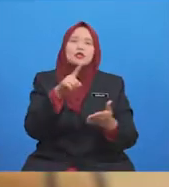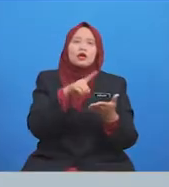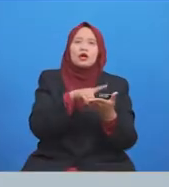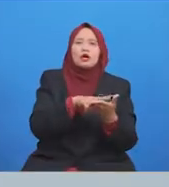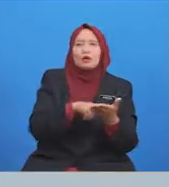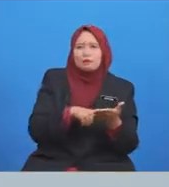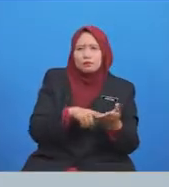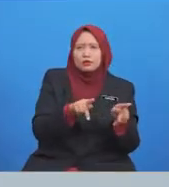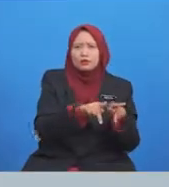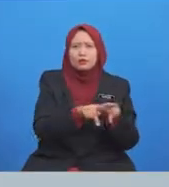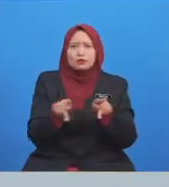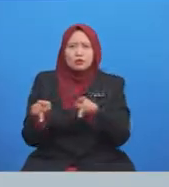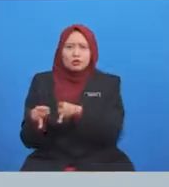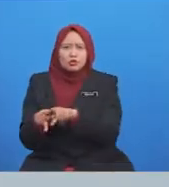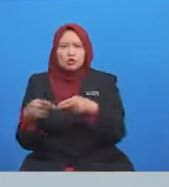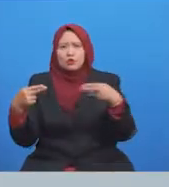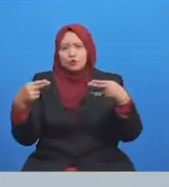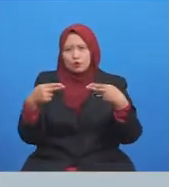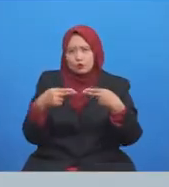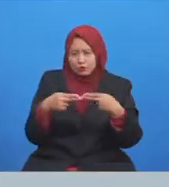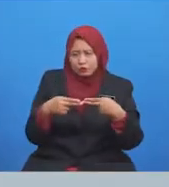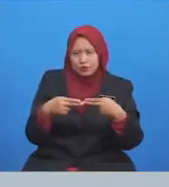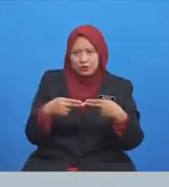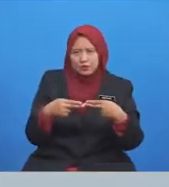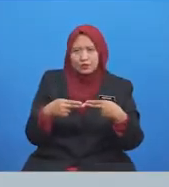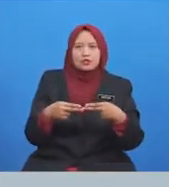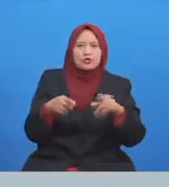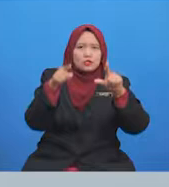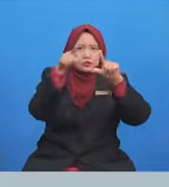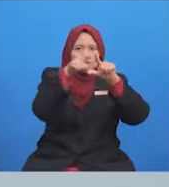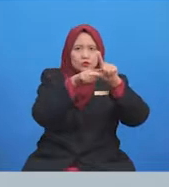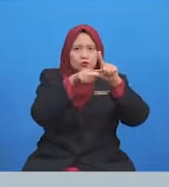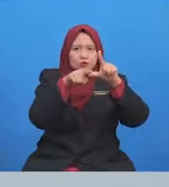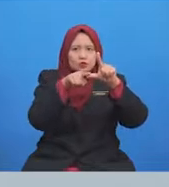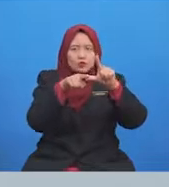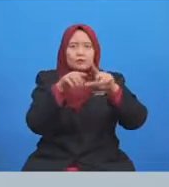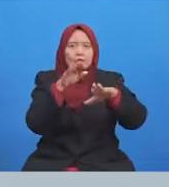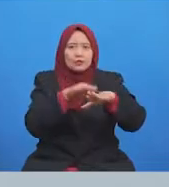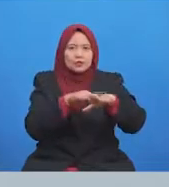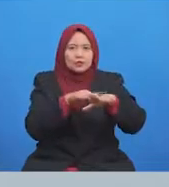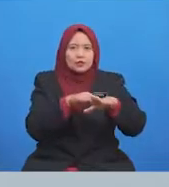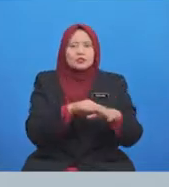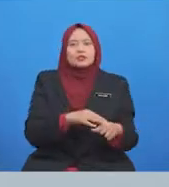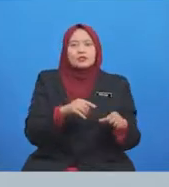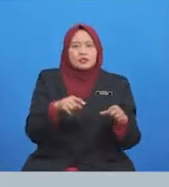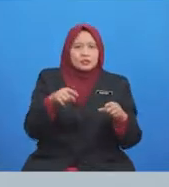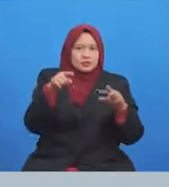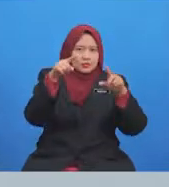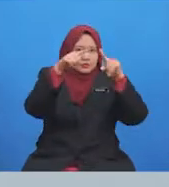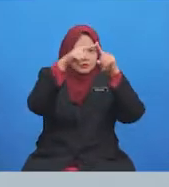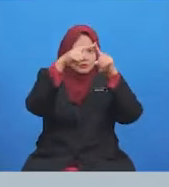pula hubungan antara sudut-sudut pada sisi 4 kitaran.